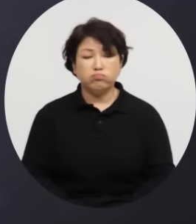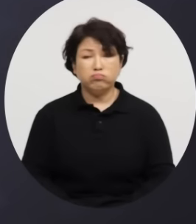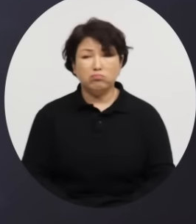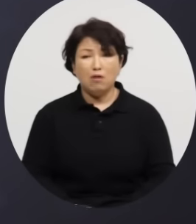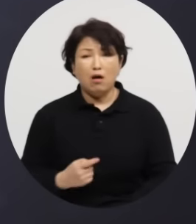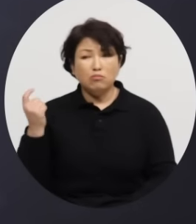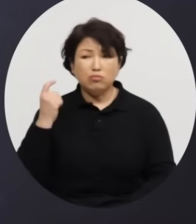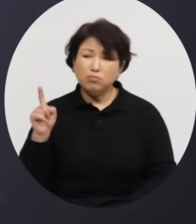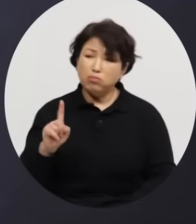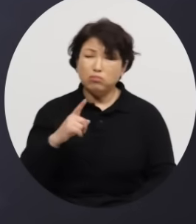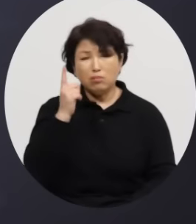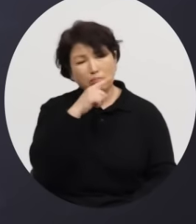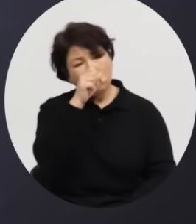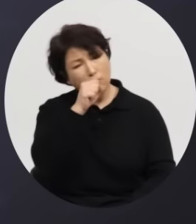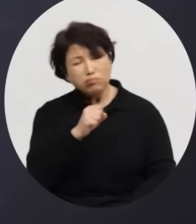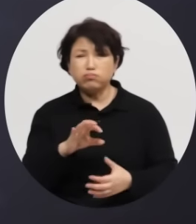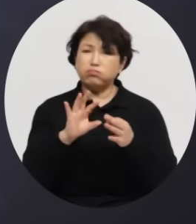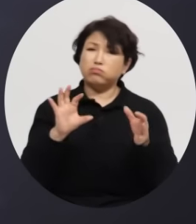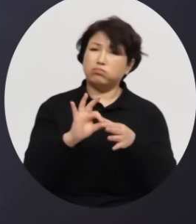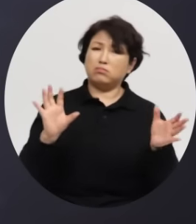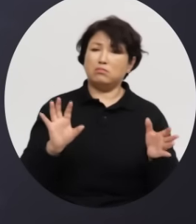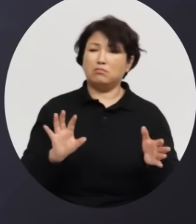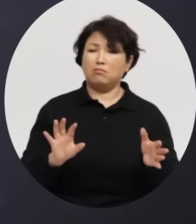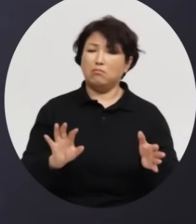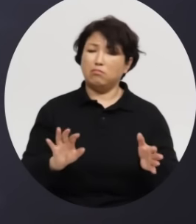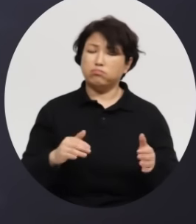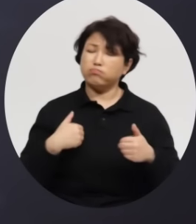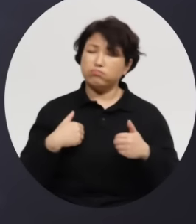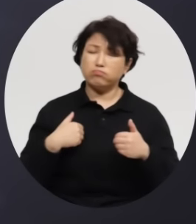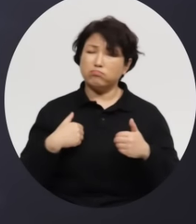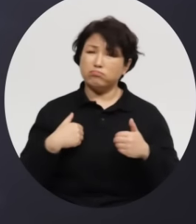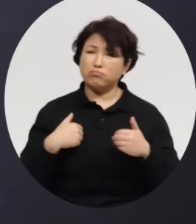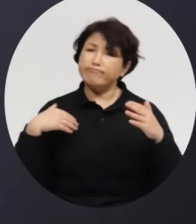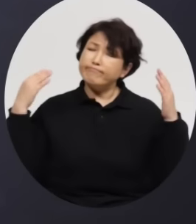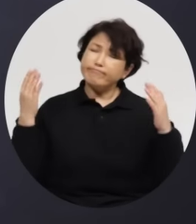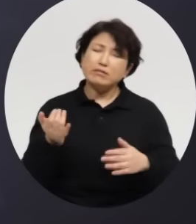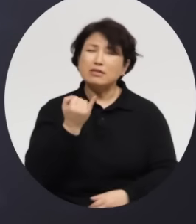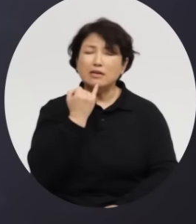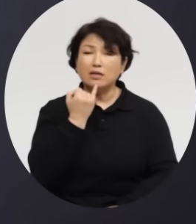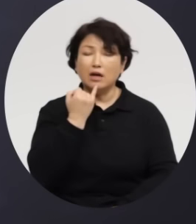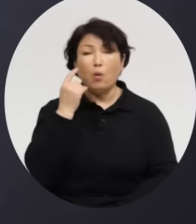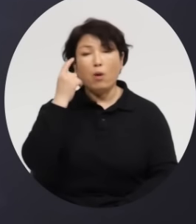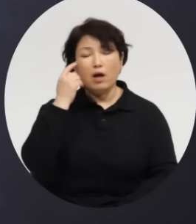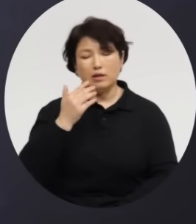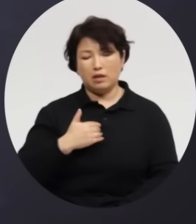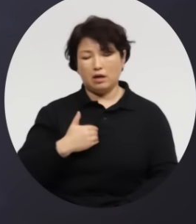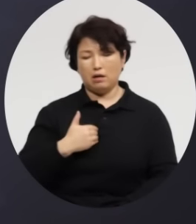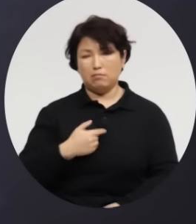안 받고 조금 좋은 소리 들어도 별로 구애를 안 받는 거예요. 내가 주인이기 때문에.